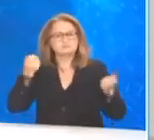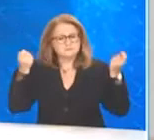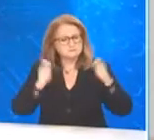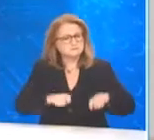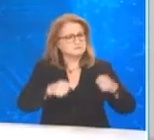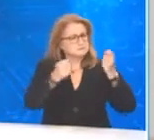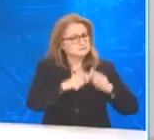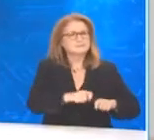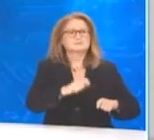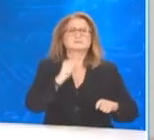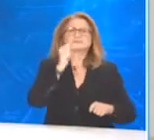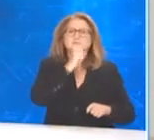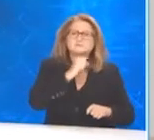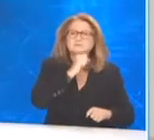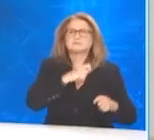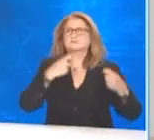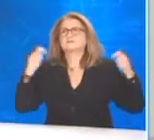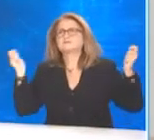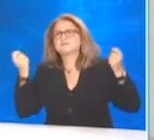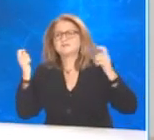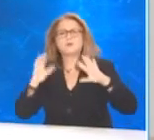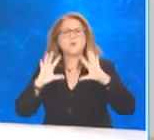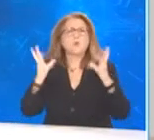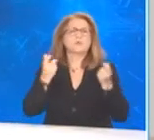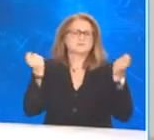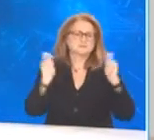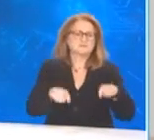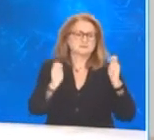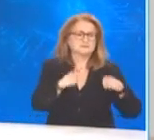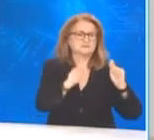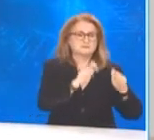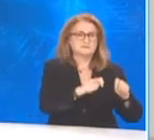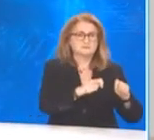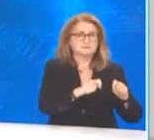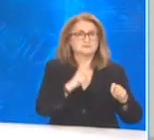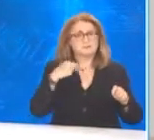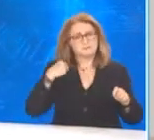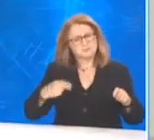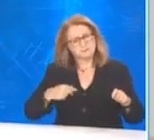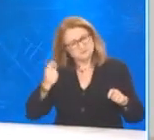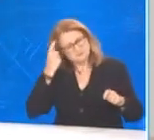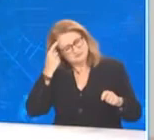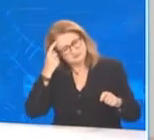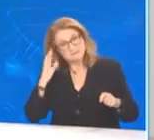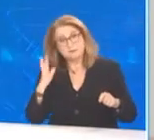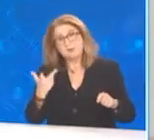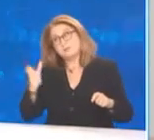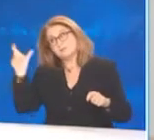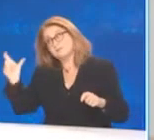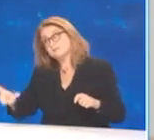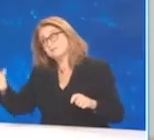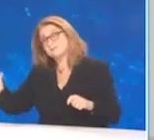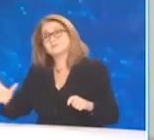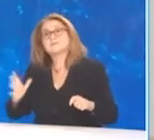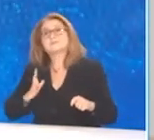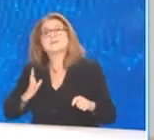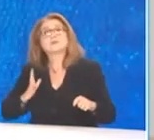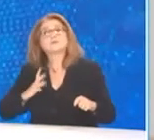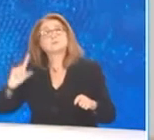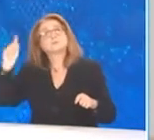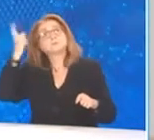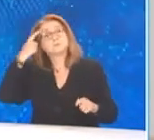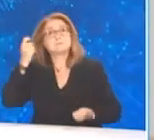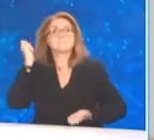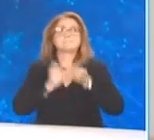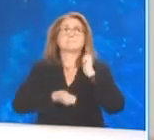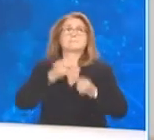άλλο, αλλά και θέμα ατομικής ευθύνης. Ευθύνη δεν έχει μόνο αυτός που πηγαίνει να οργανώσει ένα πάρτι μέχρι το